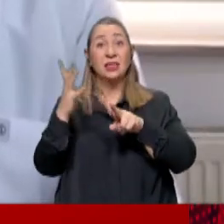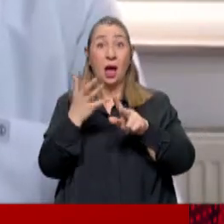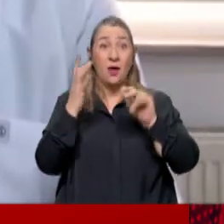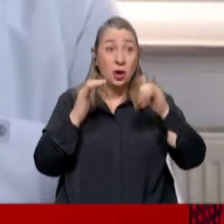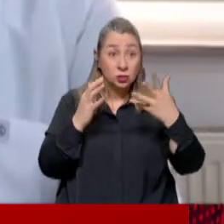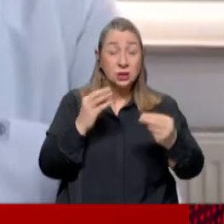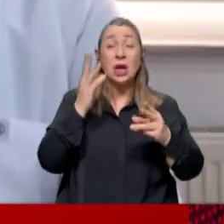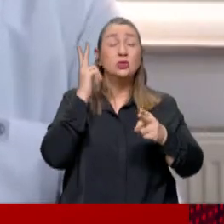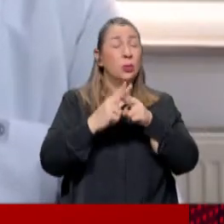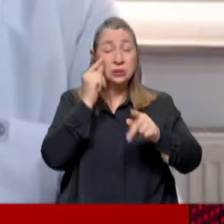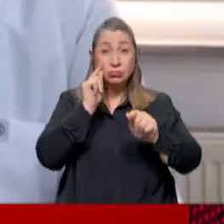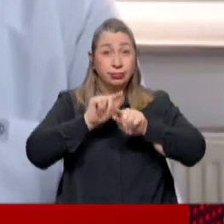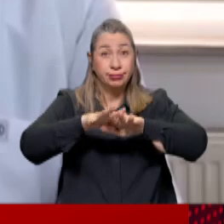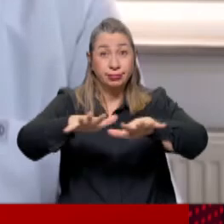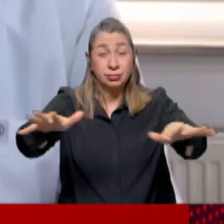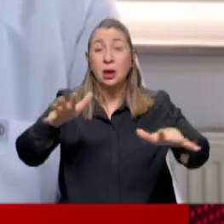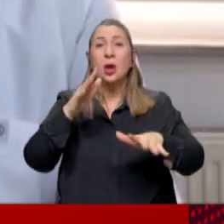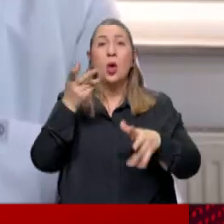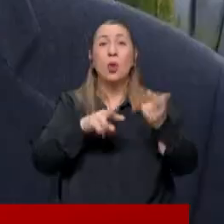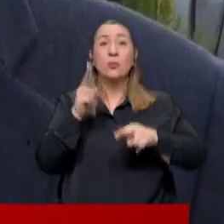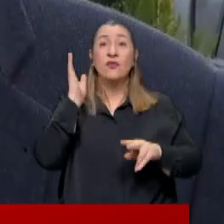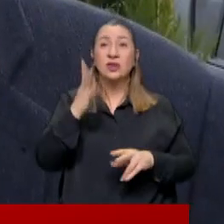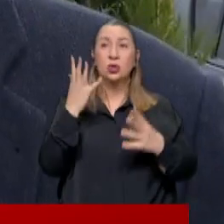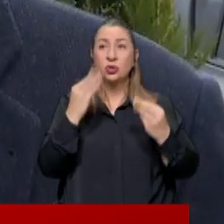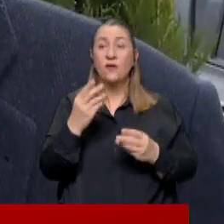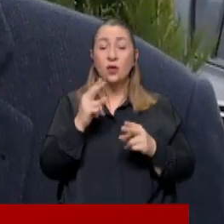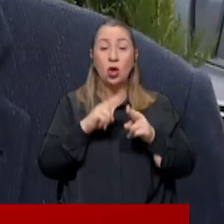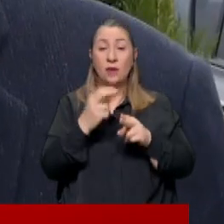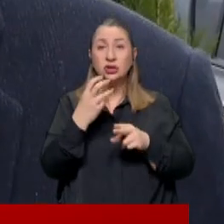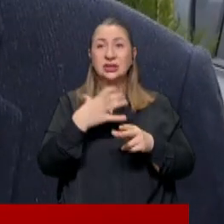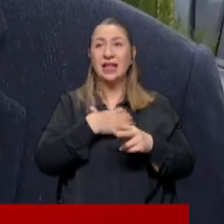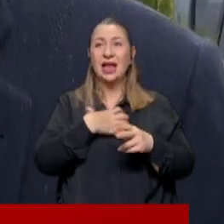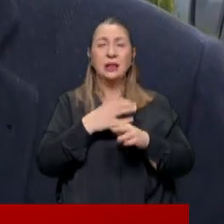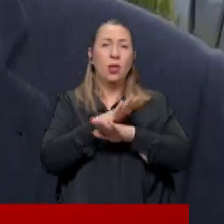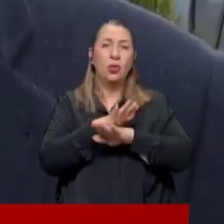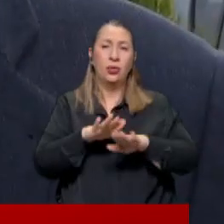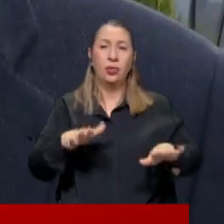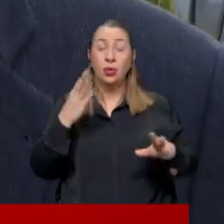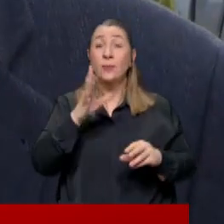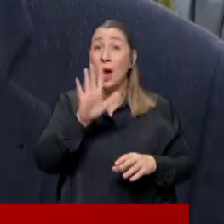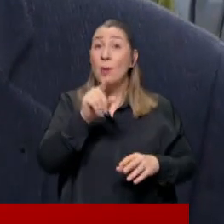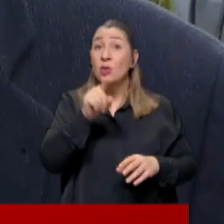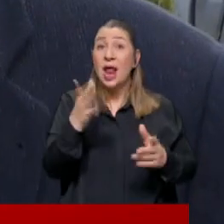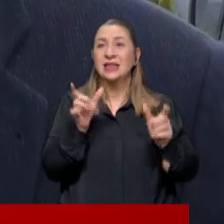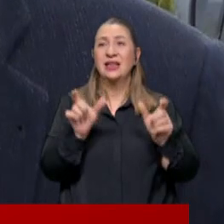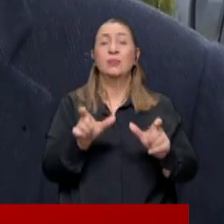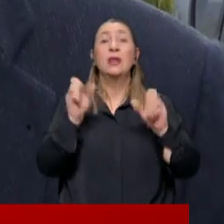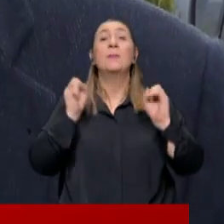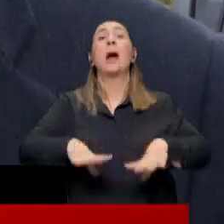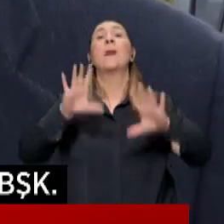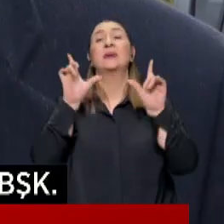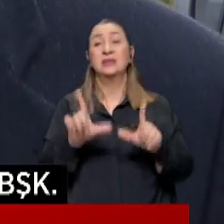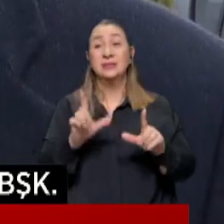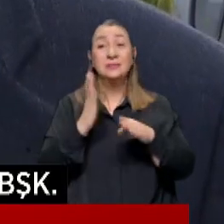daha çok insana yayıldığı için ülkemizde de daha çok ölme neden oldu. Virüs kendi kendini yok ediyor diyebiliriz. Ama buna rağmen tedbiri elden